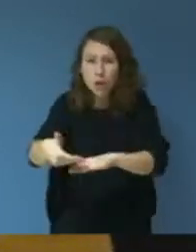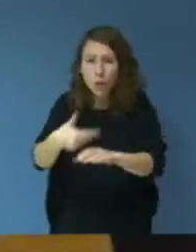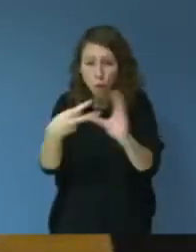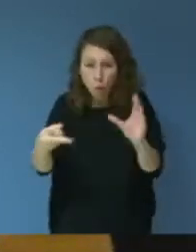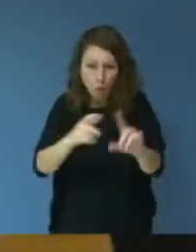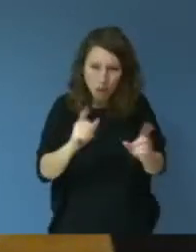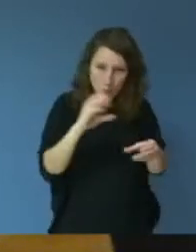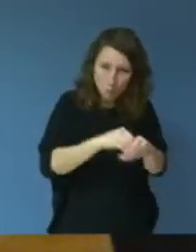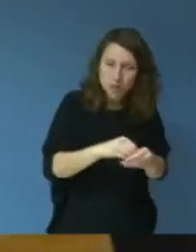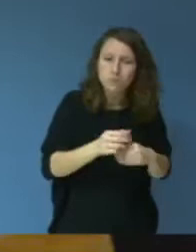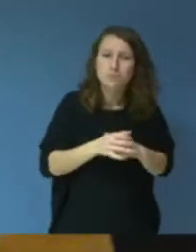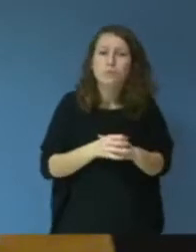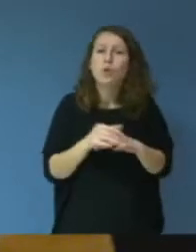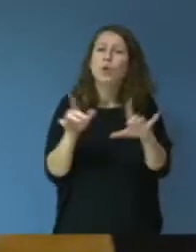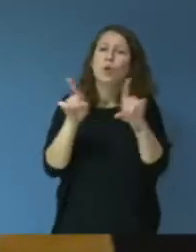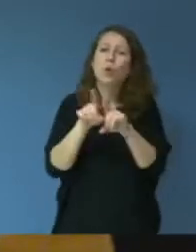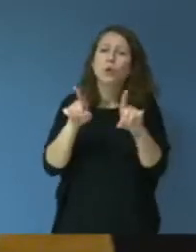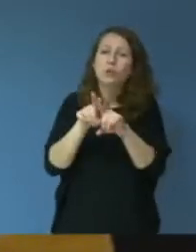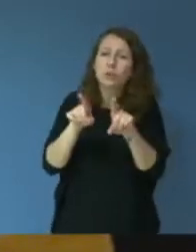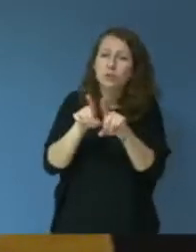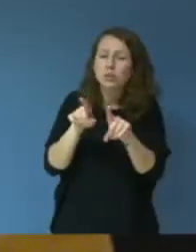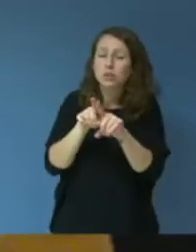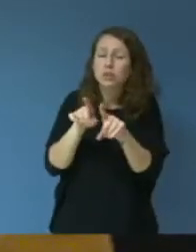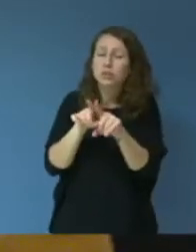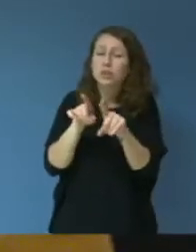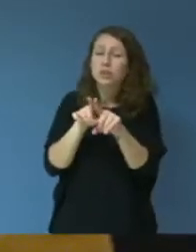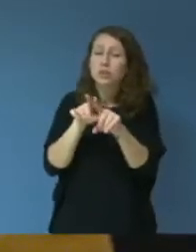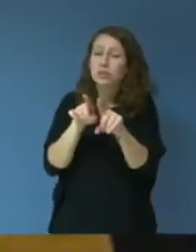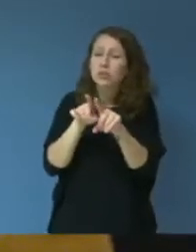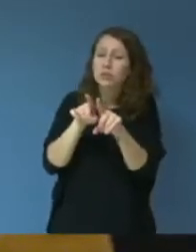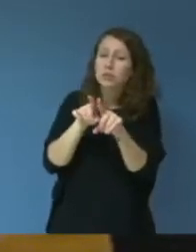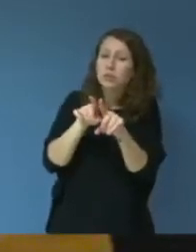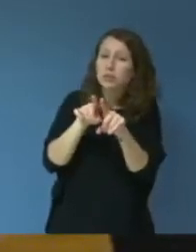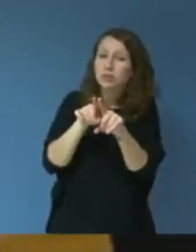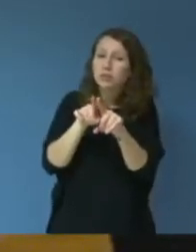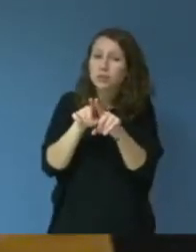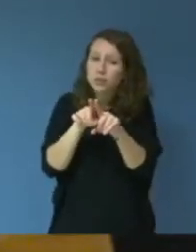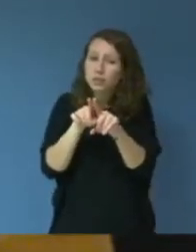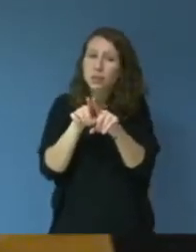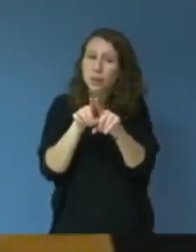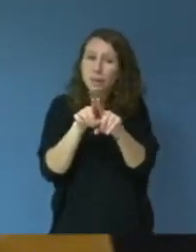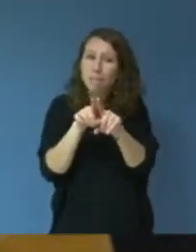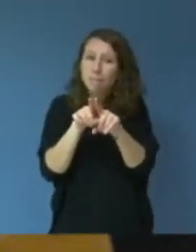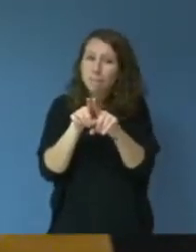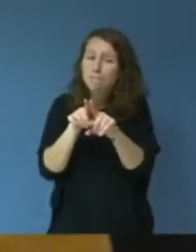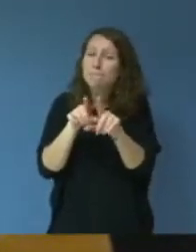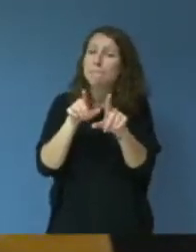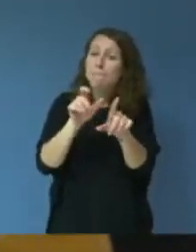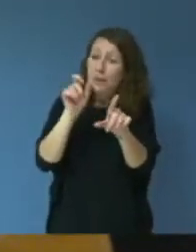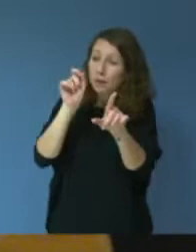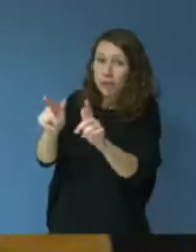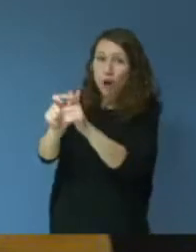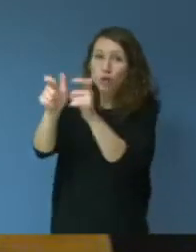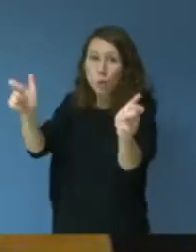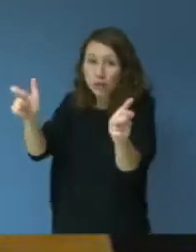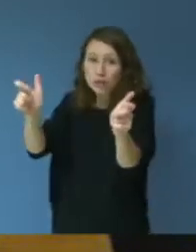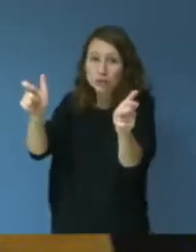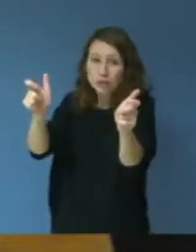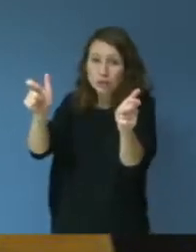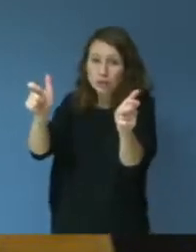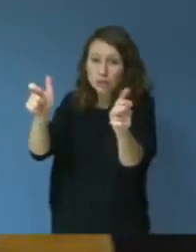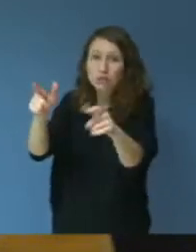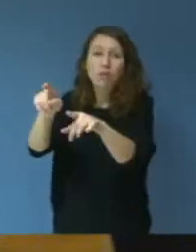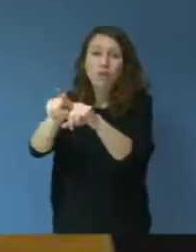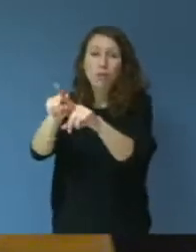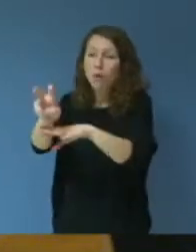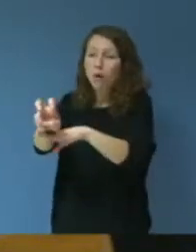comptable, et puisqu'il ne traduit pas par un emprunt de la ville, mais qui sert au dit délégataire à rembourser son propre emprunt. Je rappelle d'ailleurs que sur un